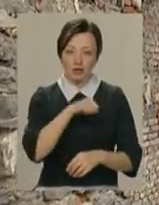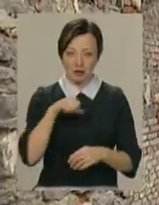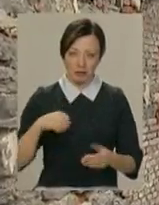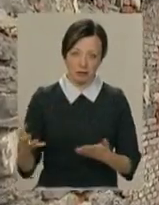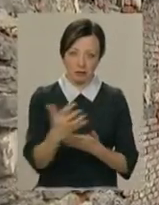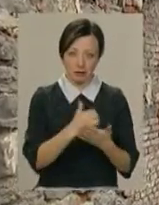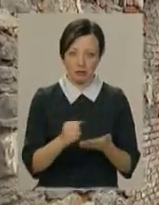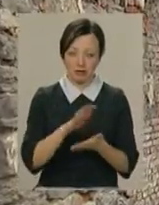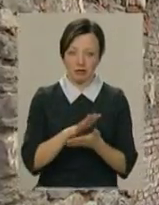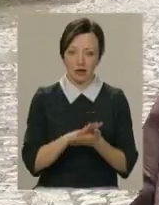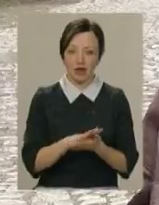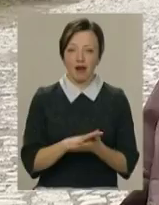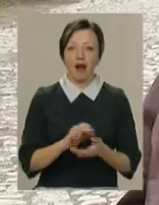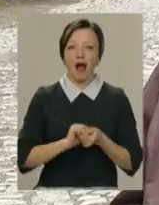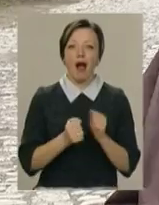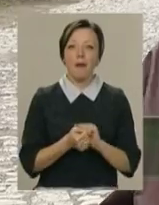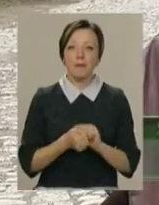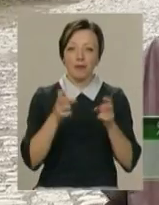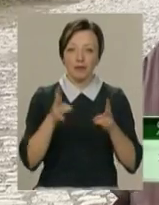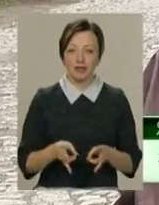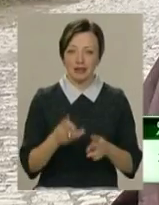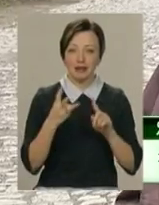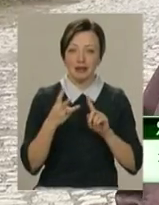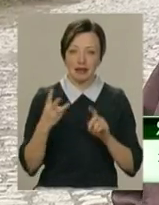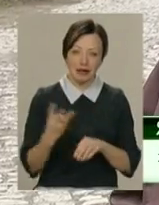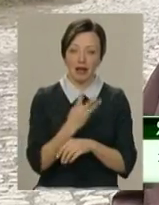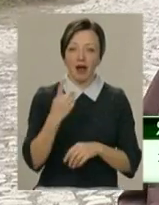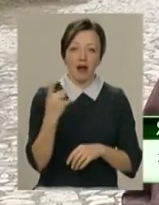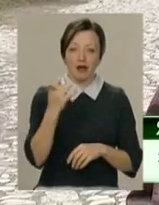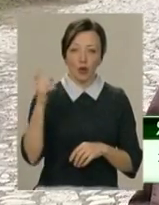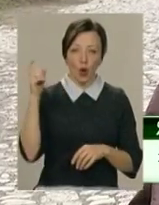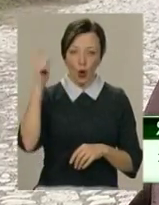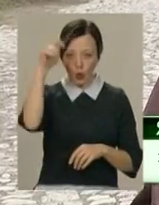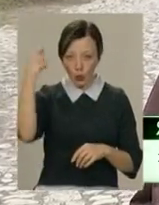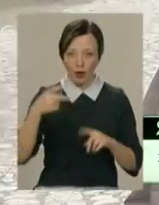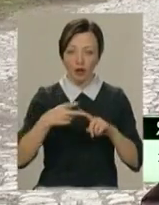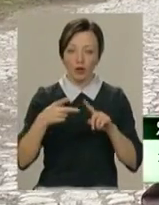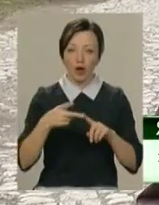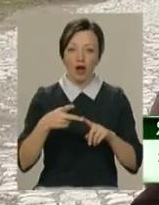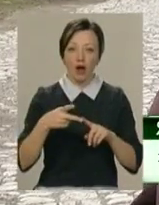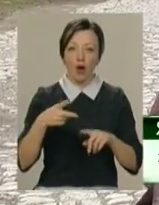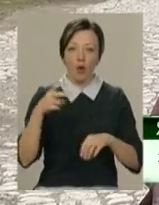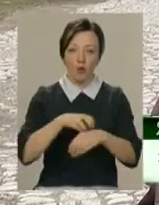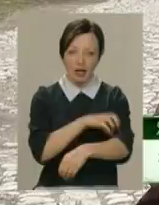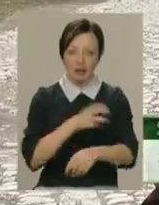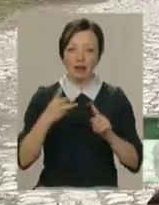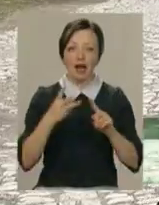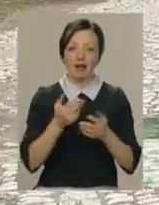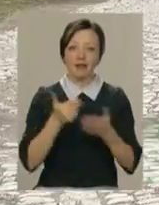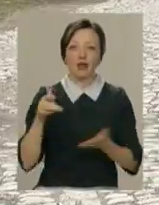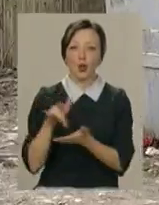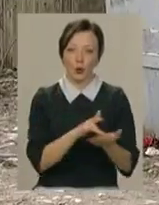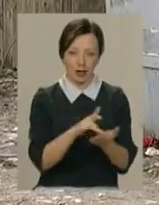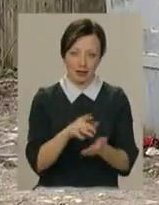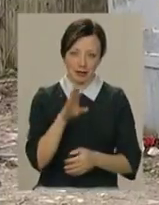збирає непотріб. Кам'янець постраждав тричі. Один раз від турків, один раз від комуністів і третій раз від